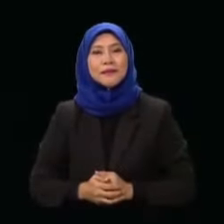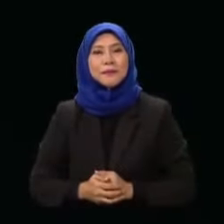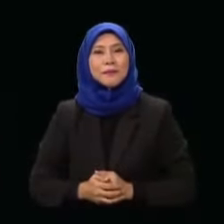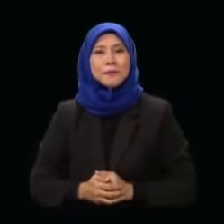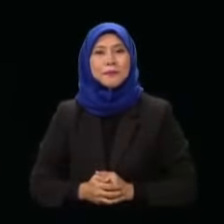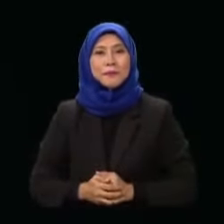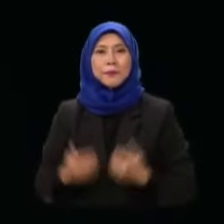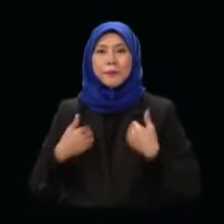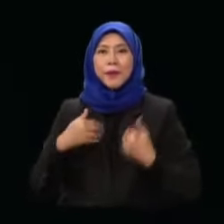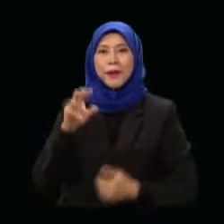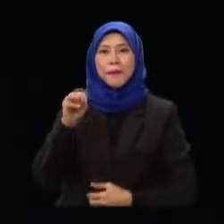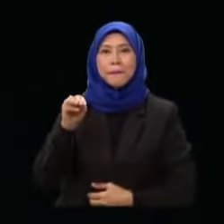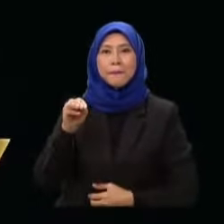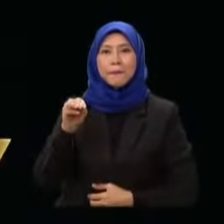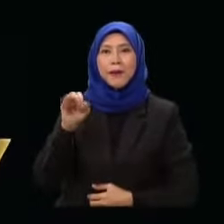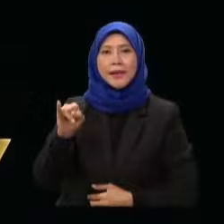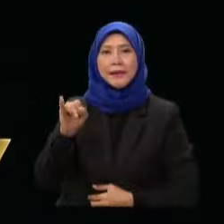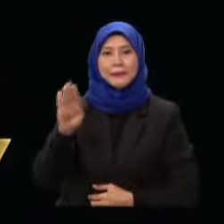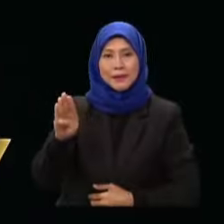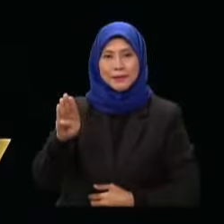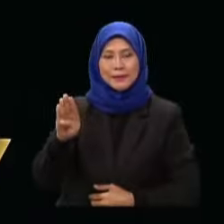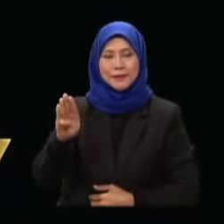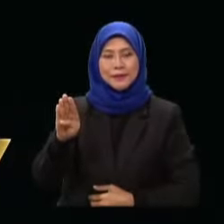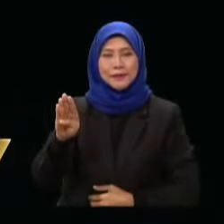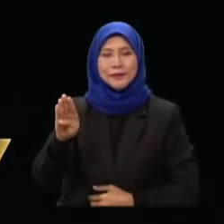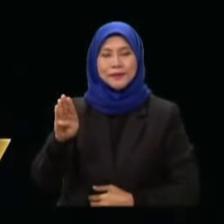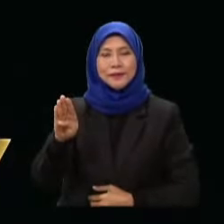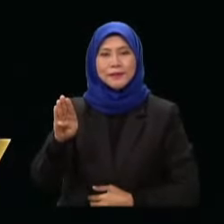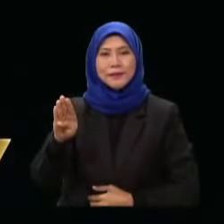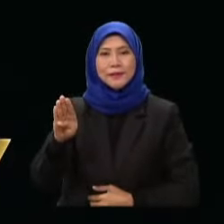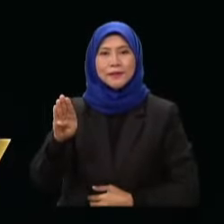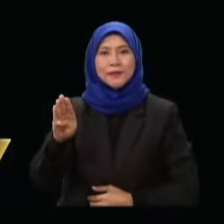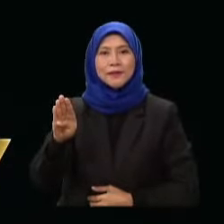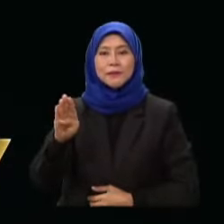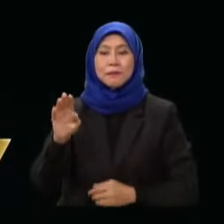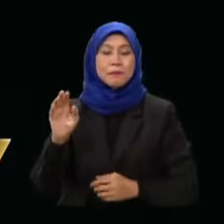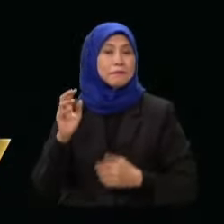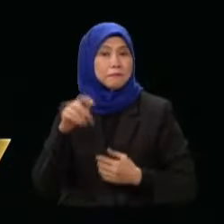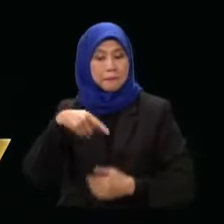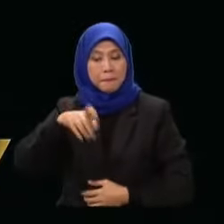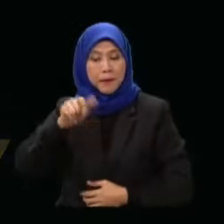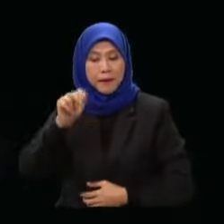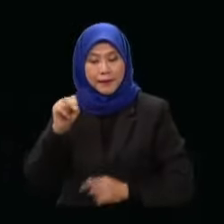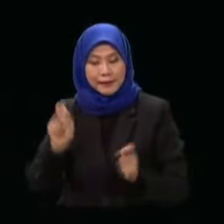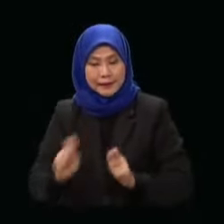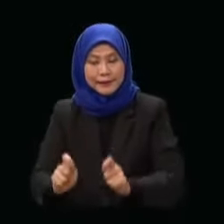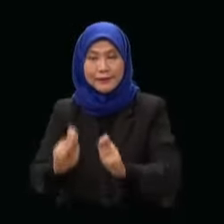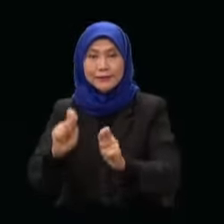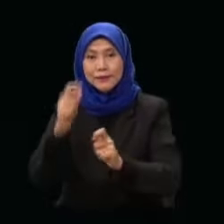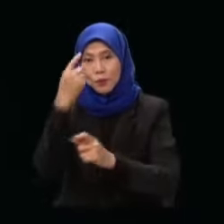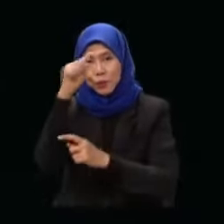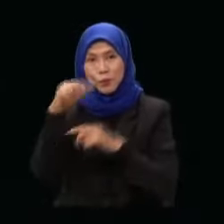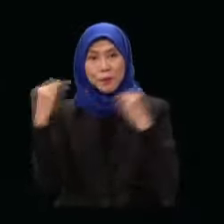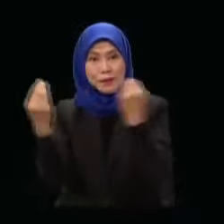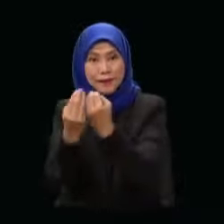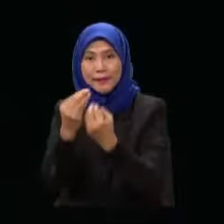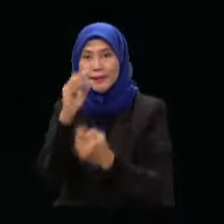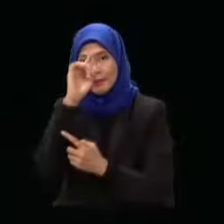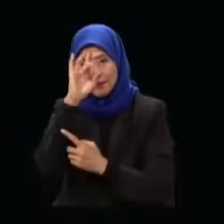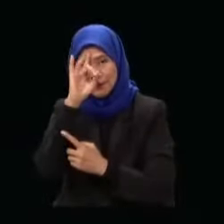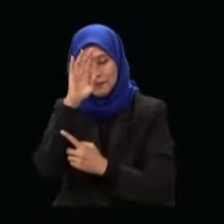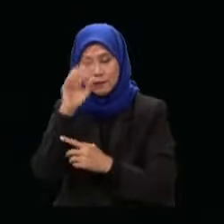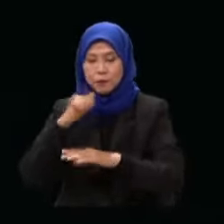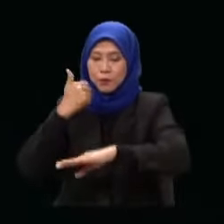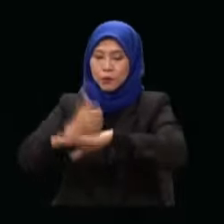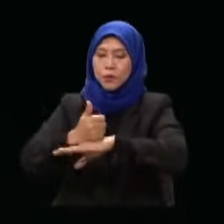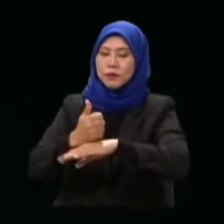the mib6 beliin blueprint jadi dia sebenarnya emide ini diwujudkan pada tahun